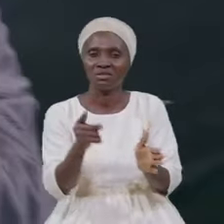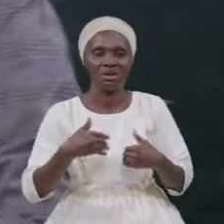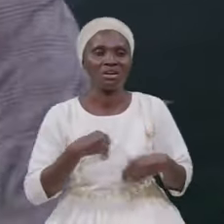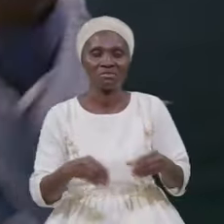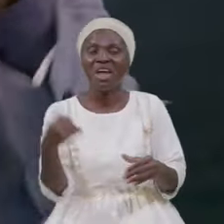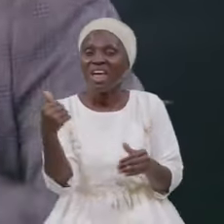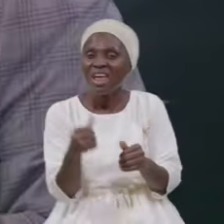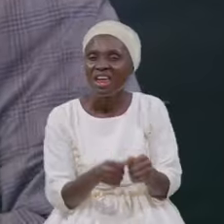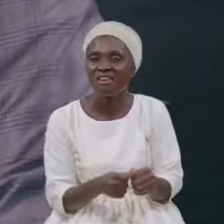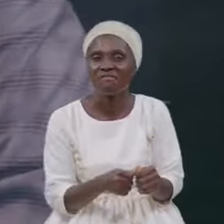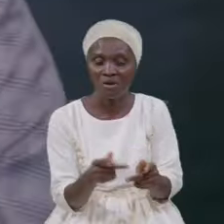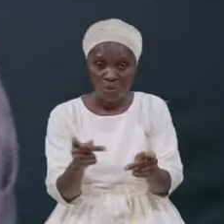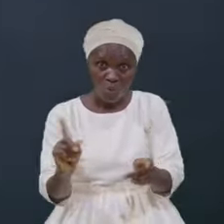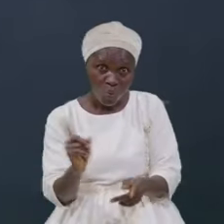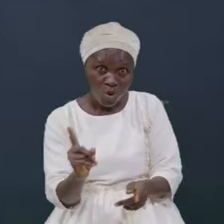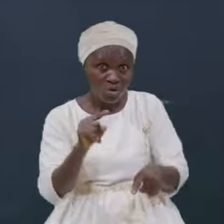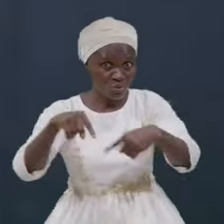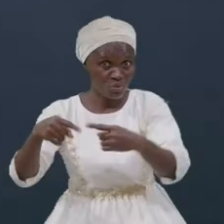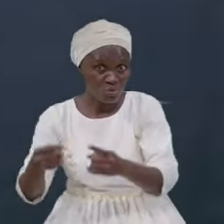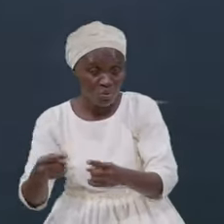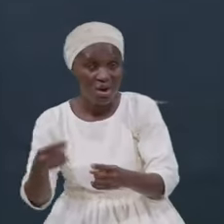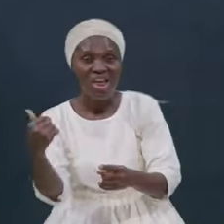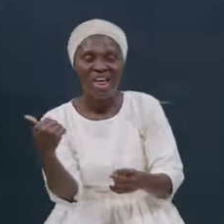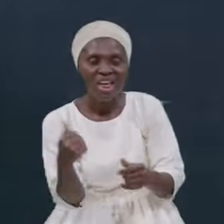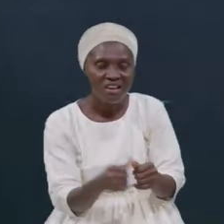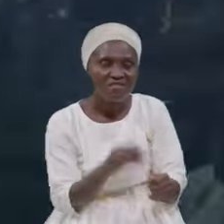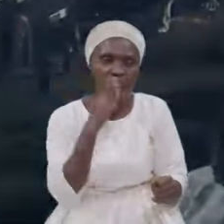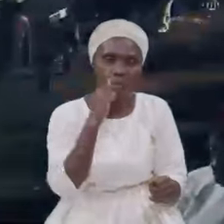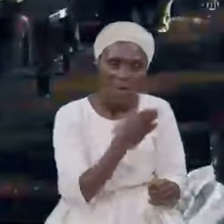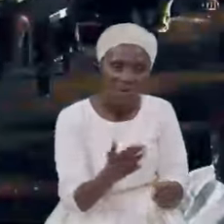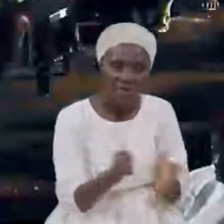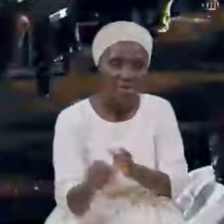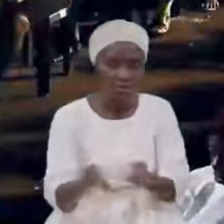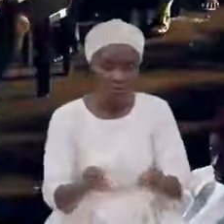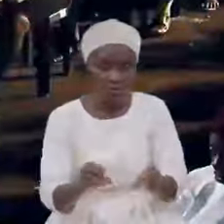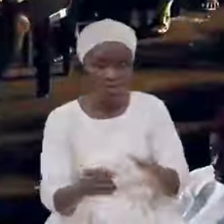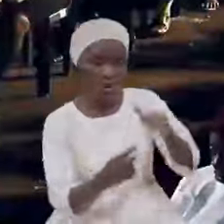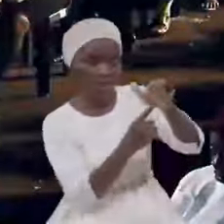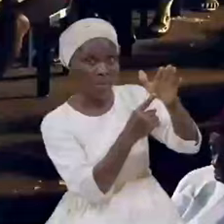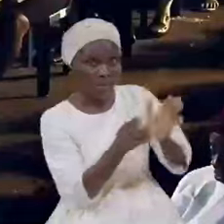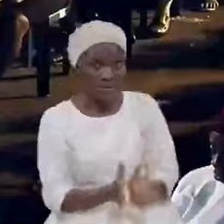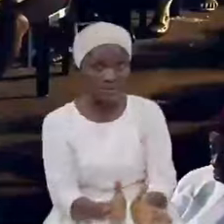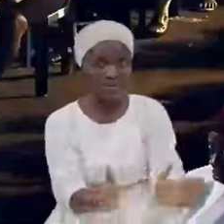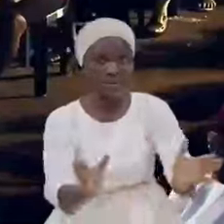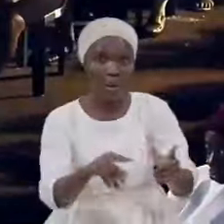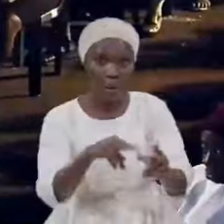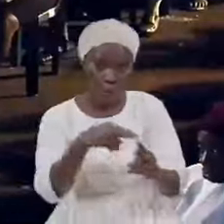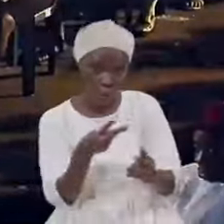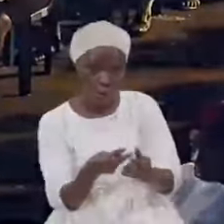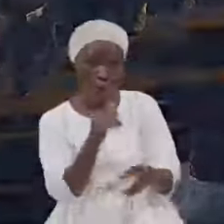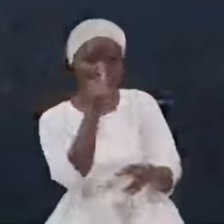pu faire, publique ou en privé, le Seigneur va te pardonner au nom de Jésus. Mais voyez, on